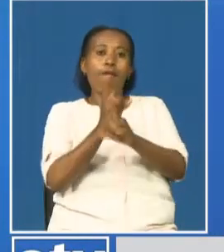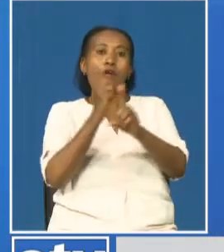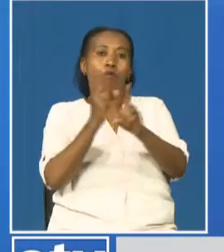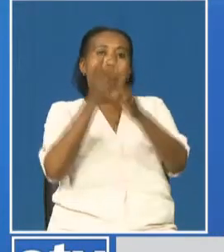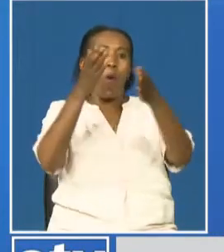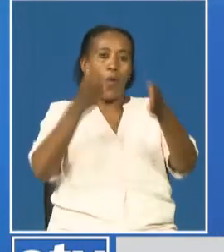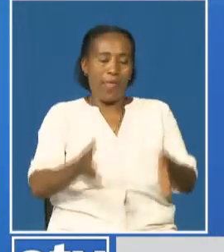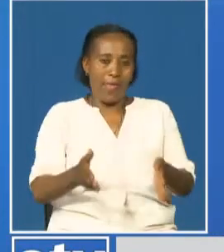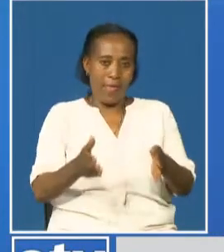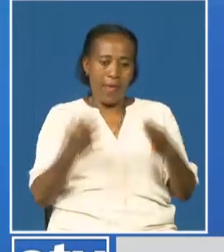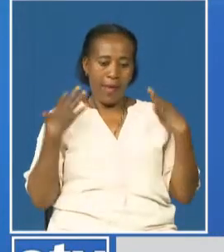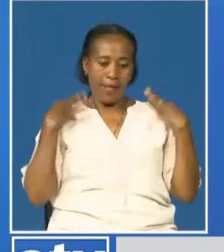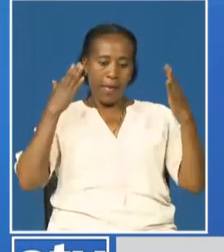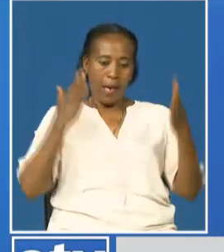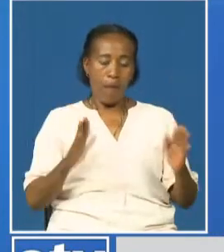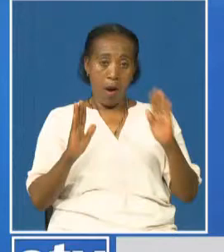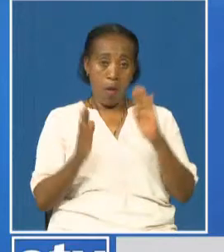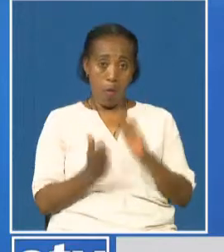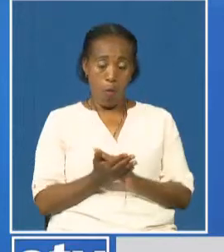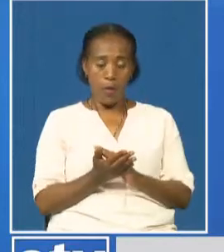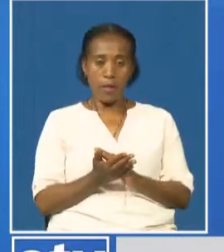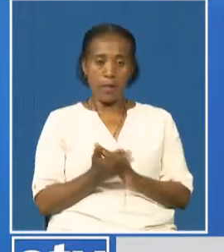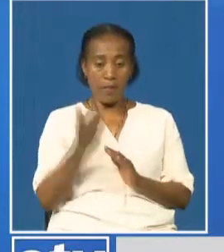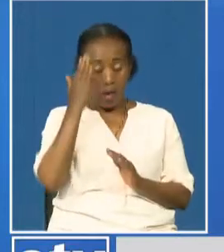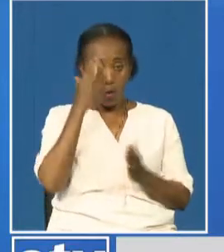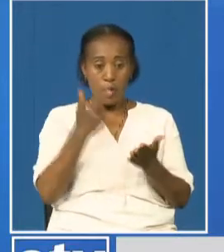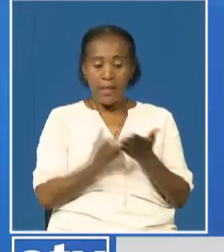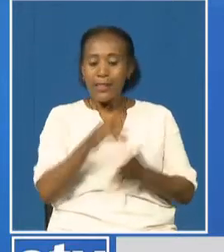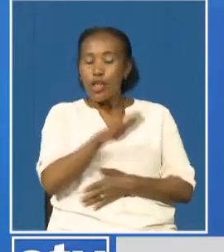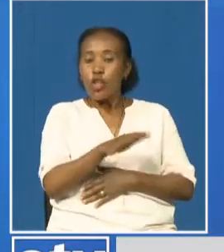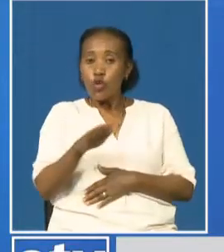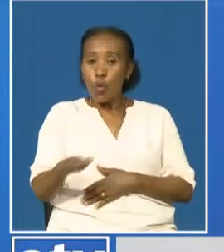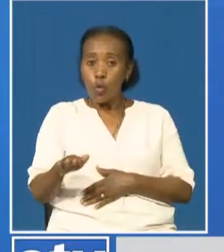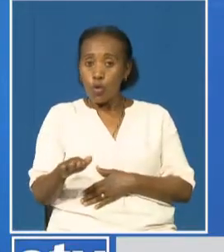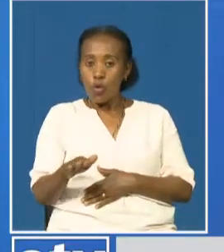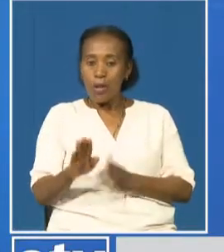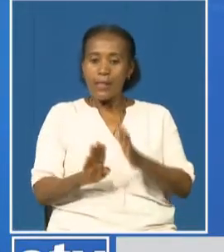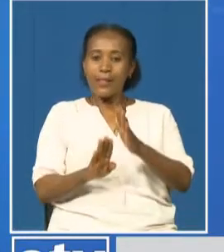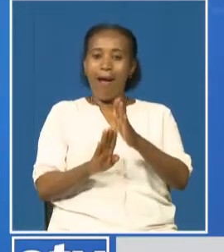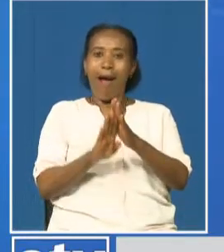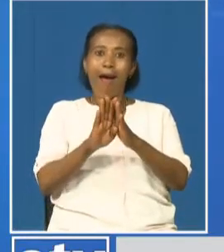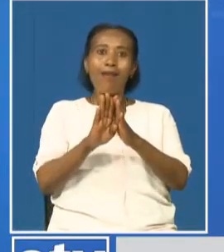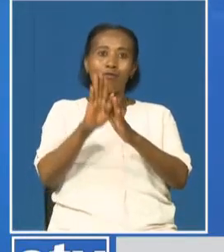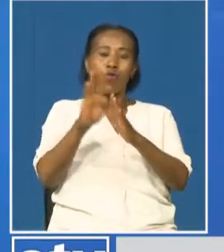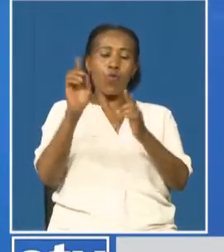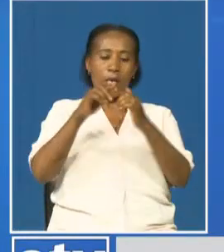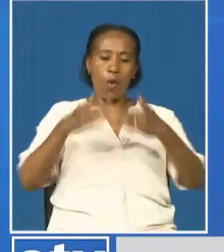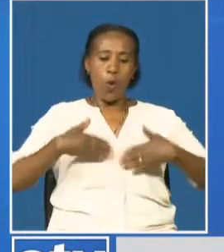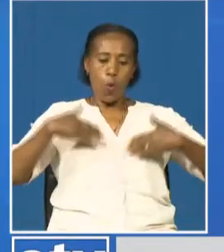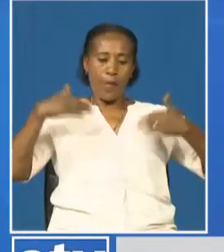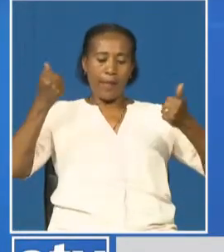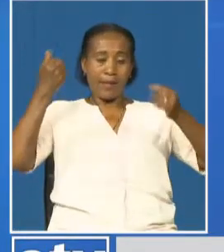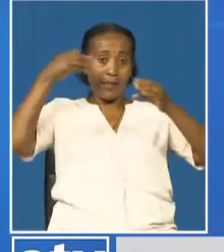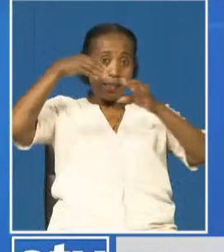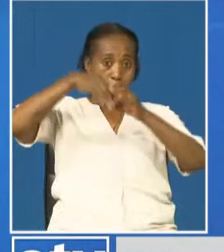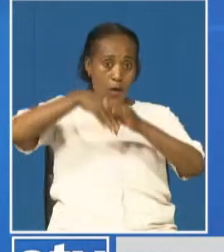ተፈጥሯዊና ጤናማ መሆኑን እናውቀው እነዚህ ልጆች ሲያድጉ ወደ ወጣትነት